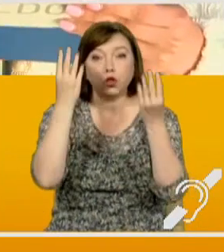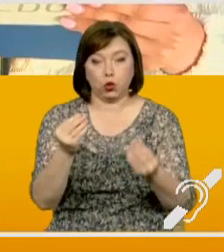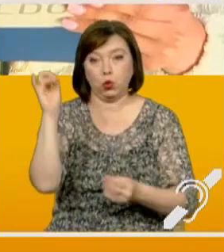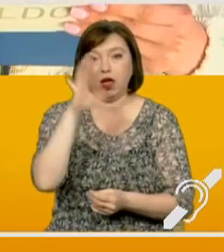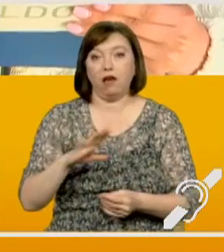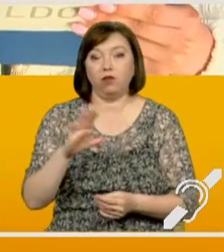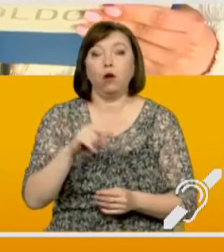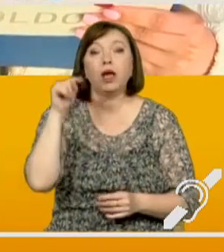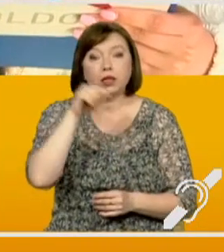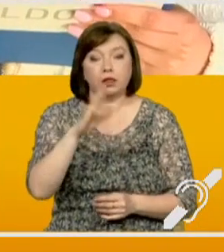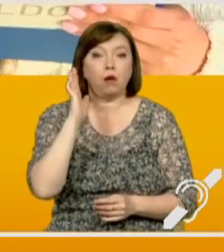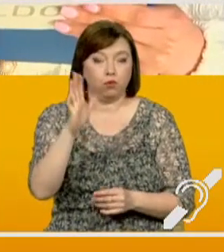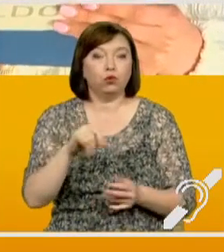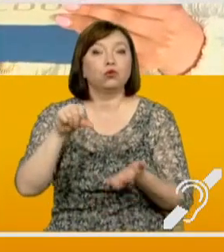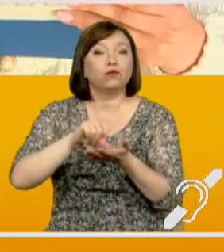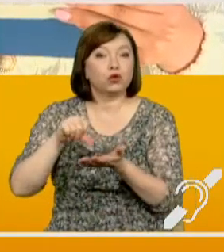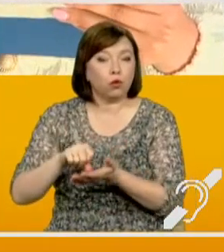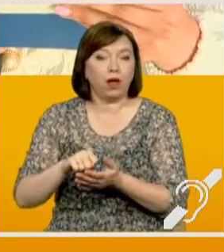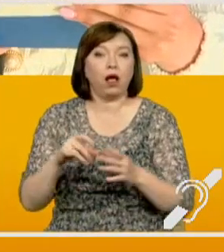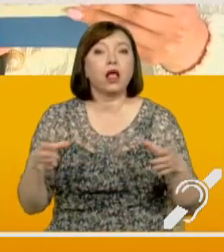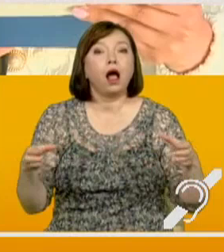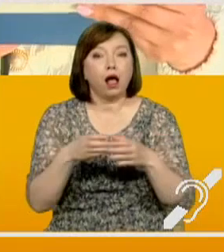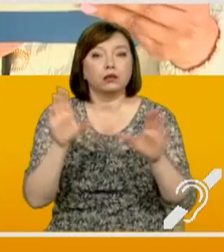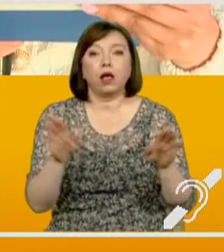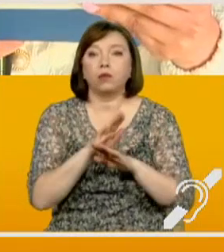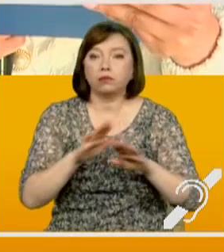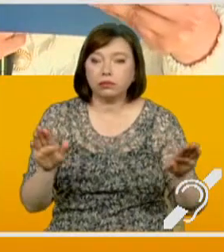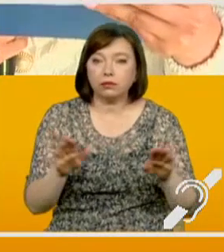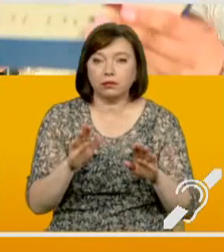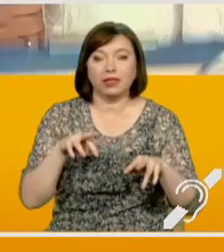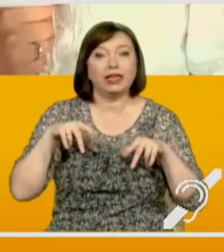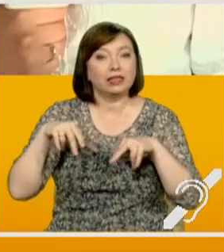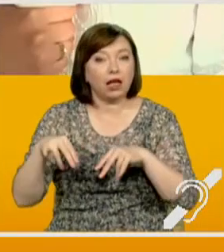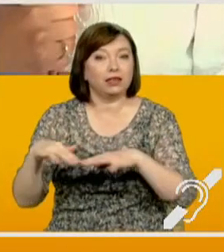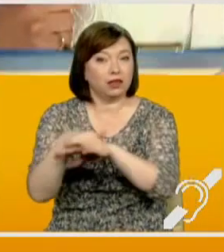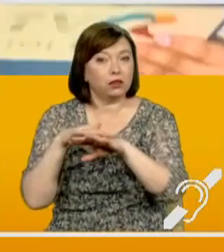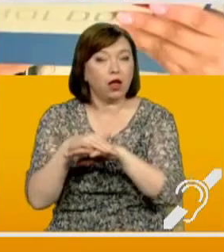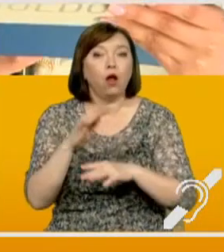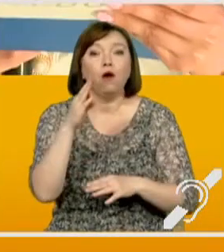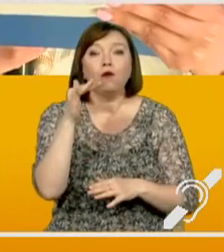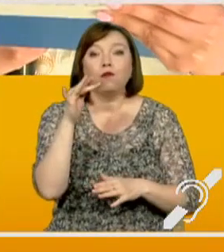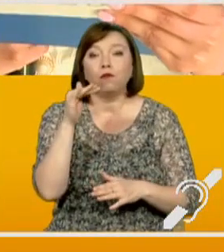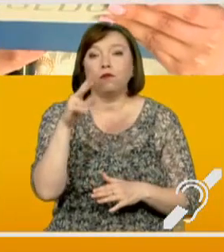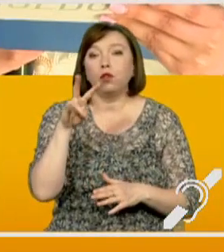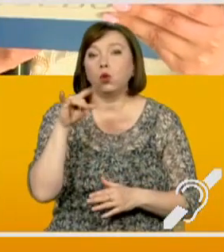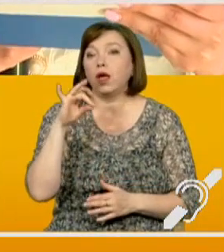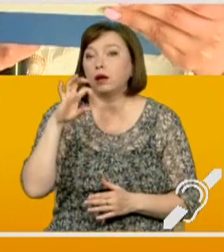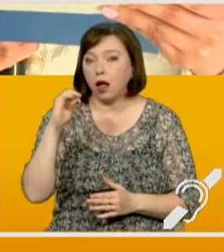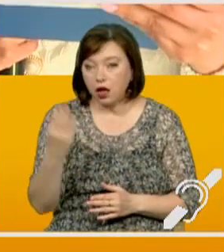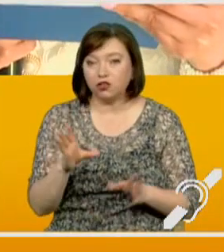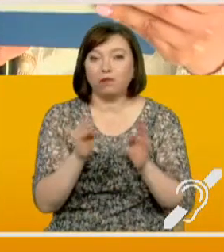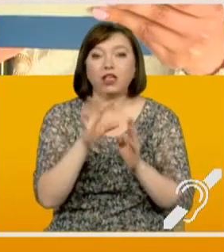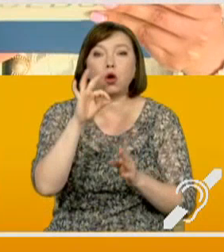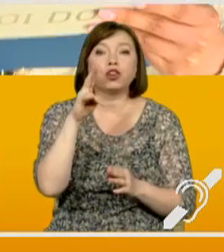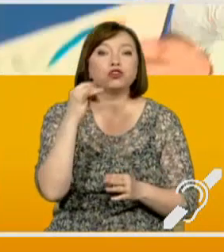Europei, unde urmează să urce pe scenă ansamblul de cântece și dansuri populare Fluieraș, împreună cu Adriana